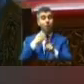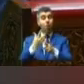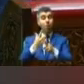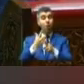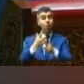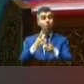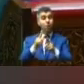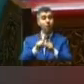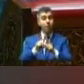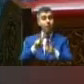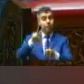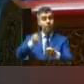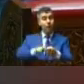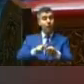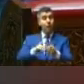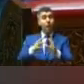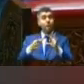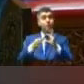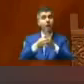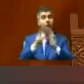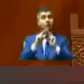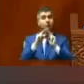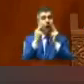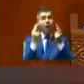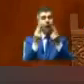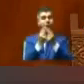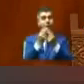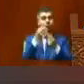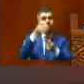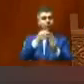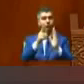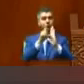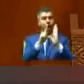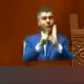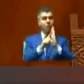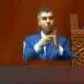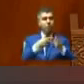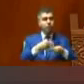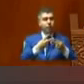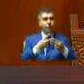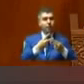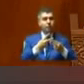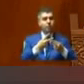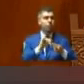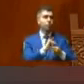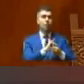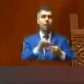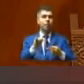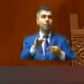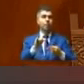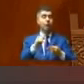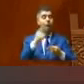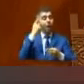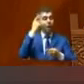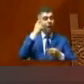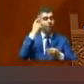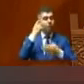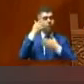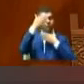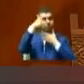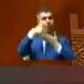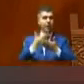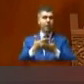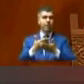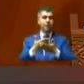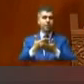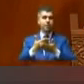طرف كان، وأؤكد لها لكم مرة أخرى. هذا فكرة يجب أن نقول لكم راه إلا